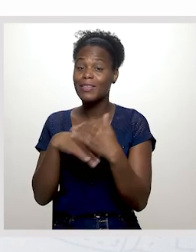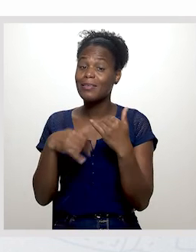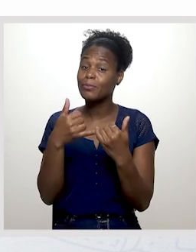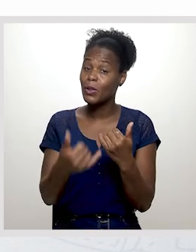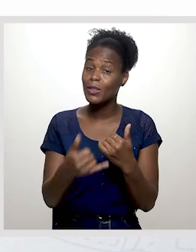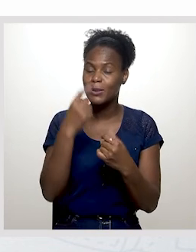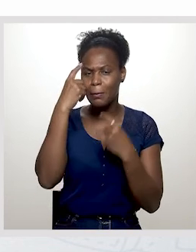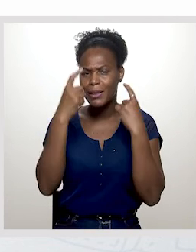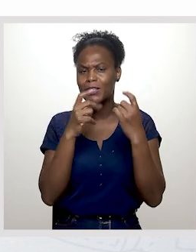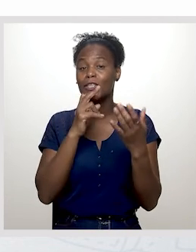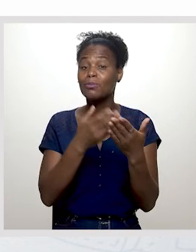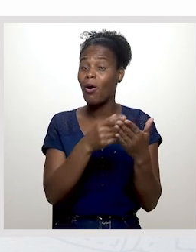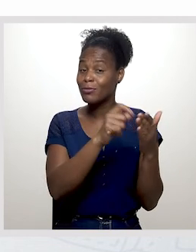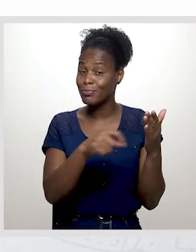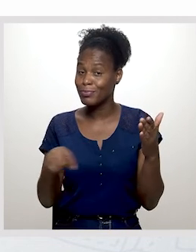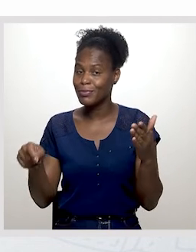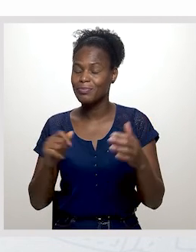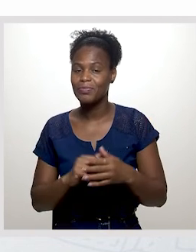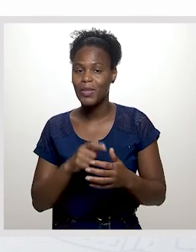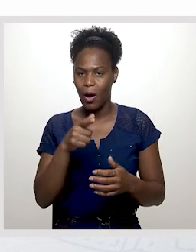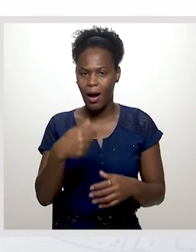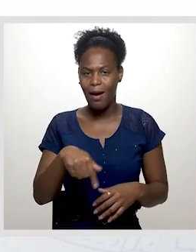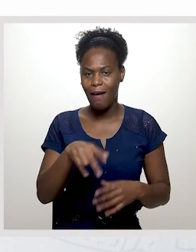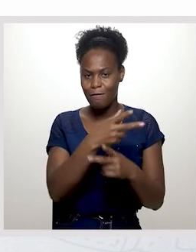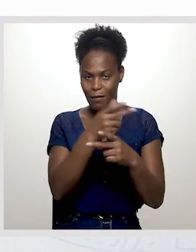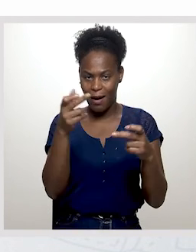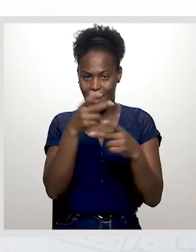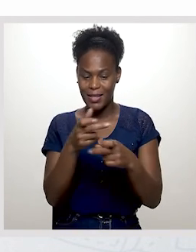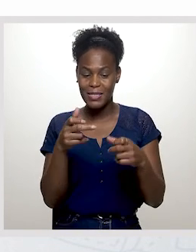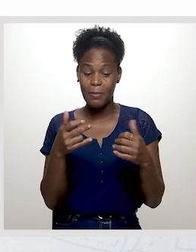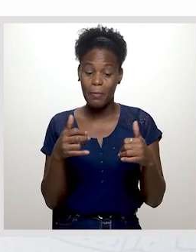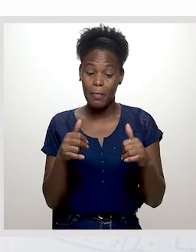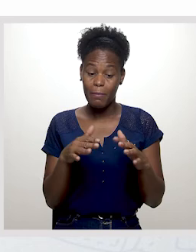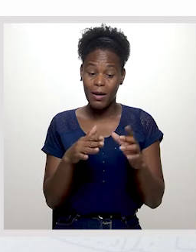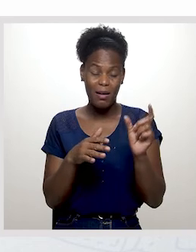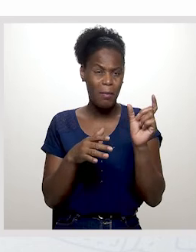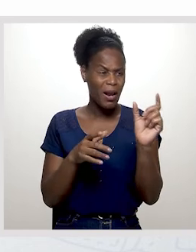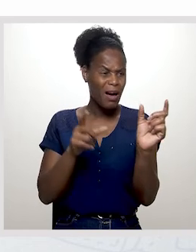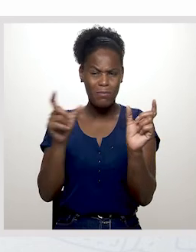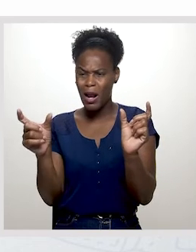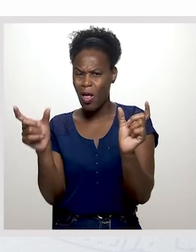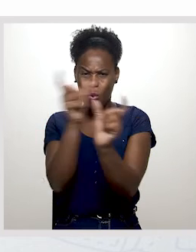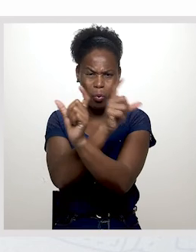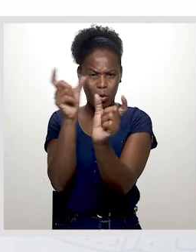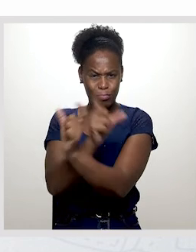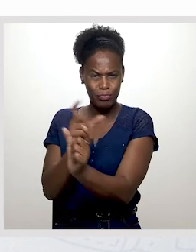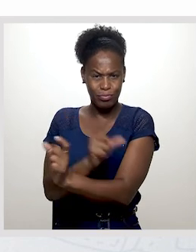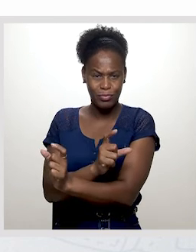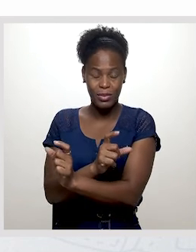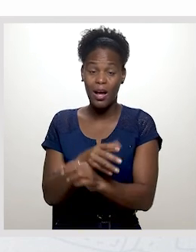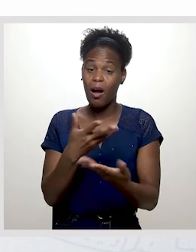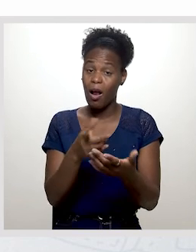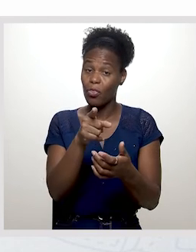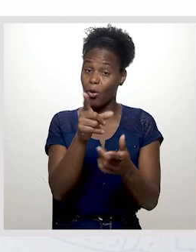Puis, imagine une réponse. Tu as ici des phrases, mais les mots ne sont pas en ordre. Maintenant,